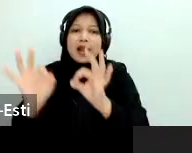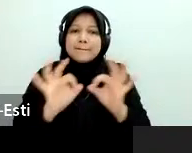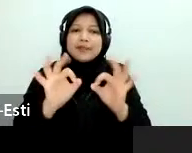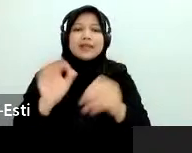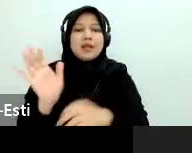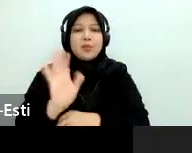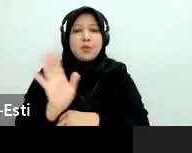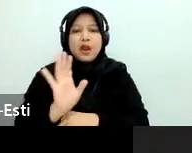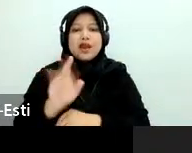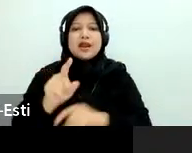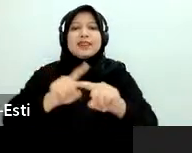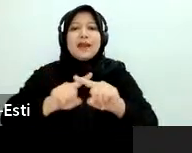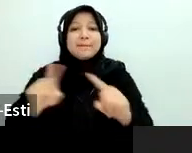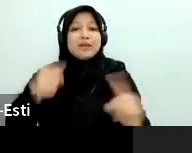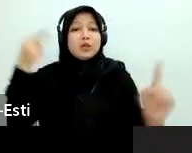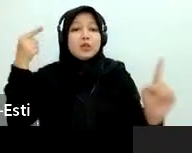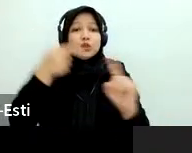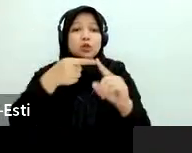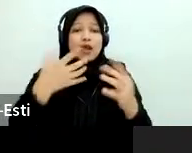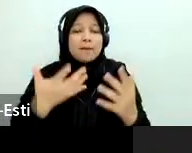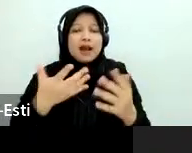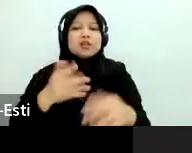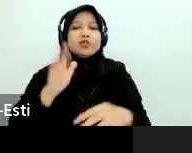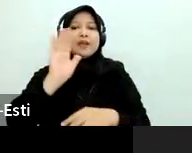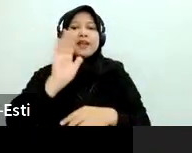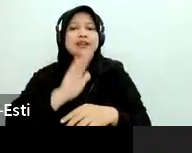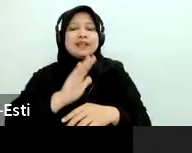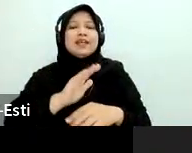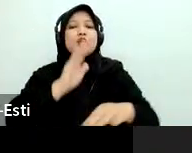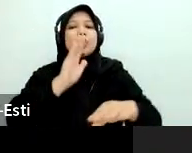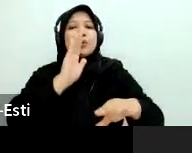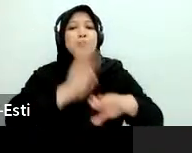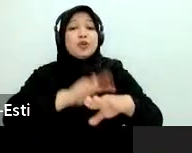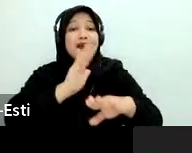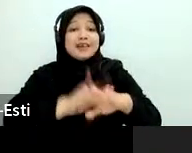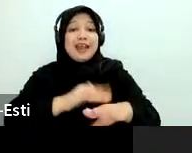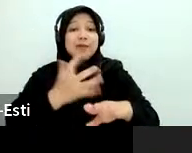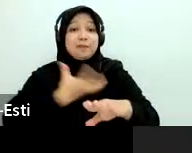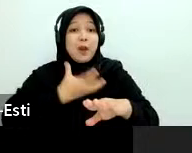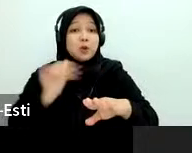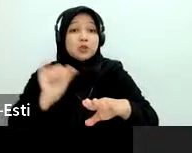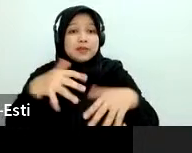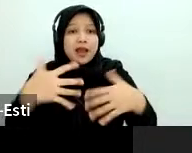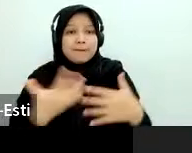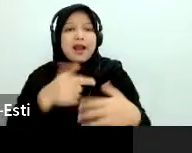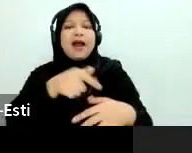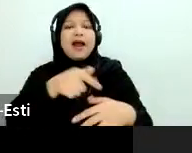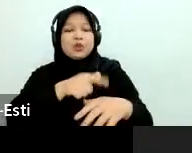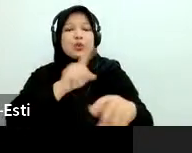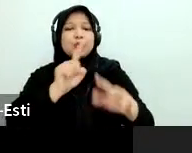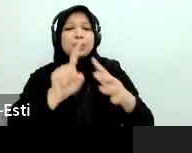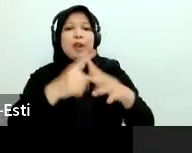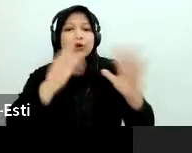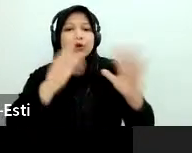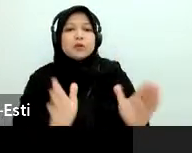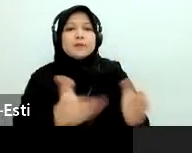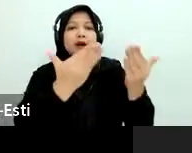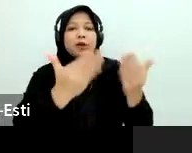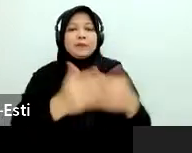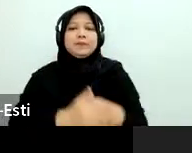lebih Hai membentuk kultur yang diinginkan saat itu Bahkan dalam pidatonya Presiden Soeharto berkata